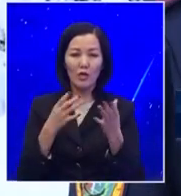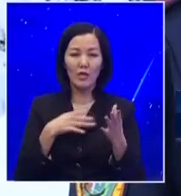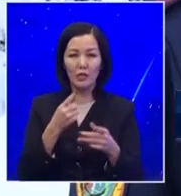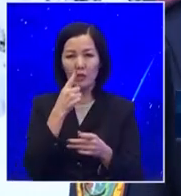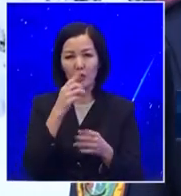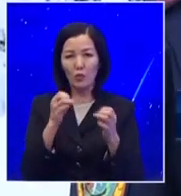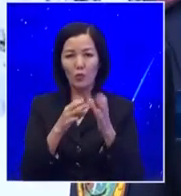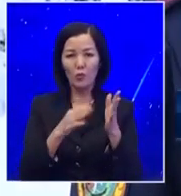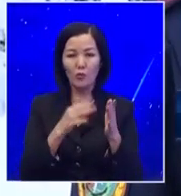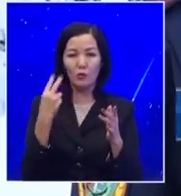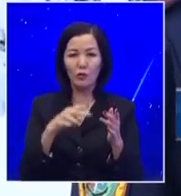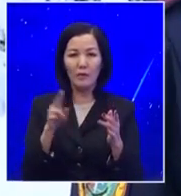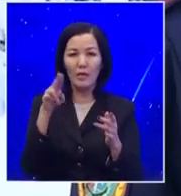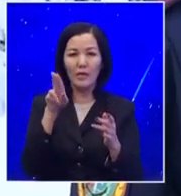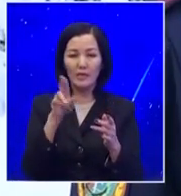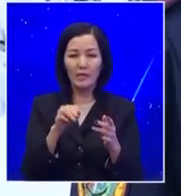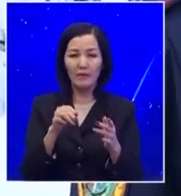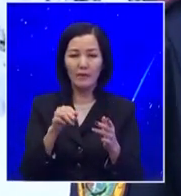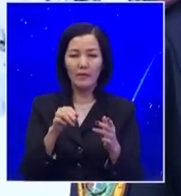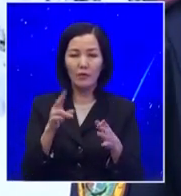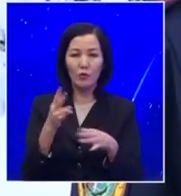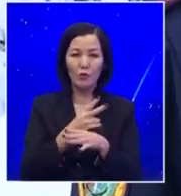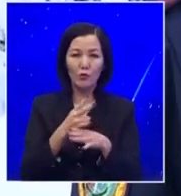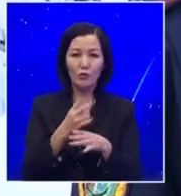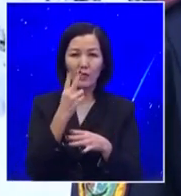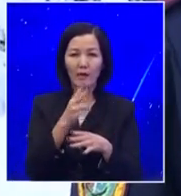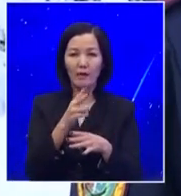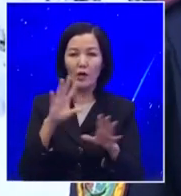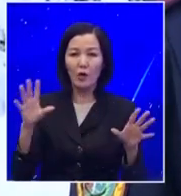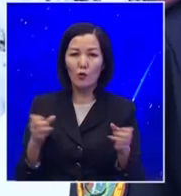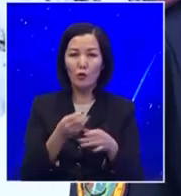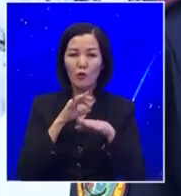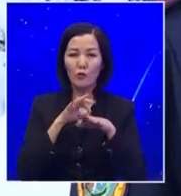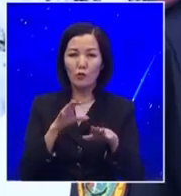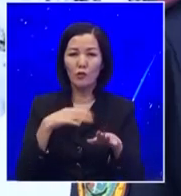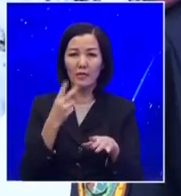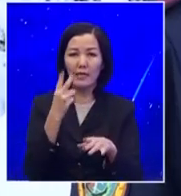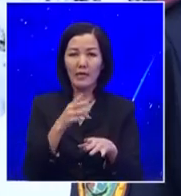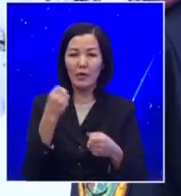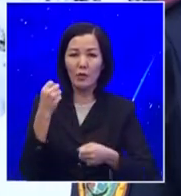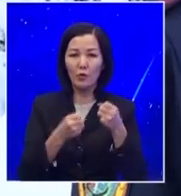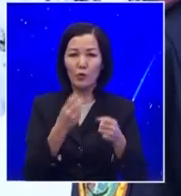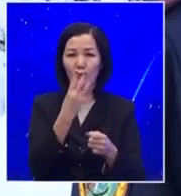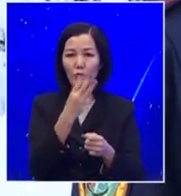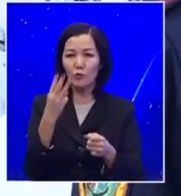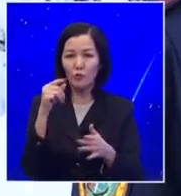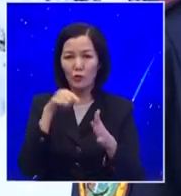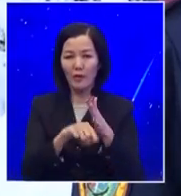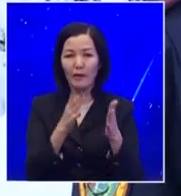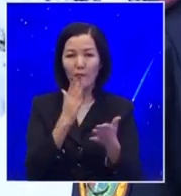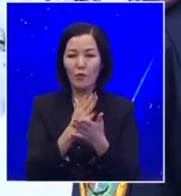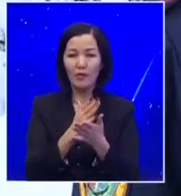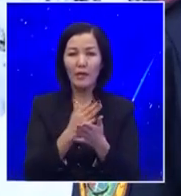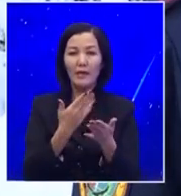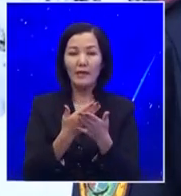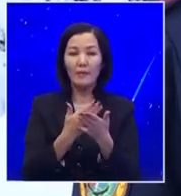Жақында 19-нан 20-сы желтоқсанға қараған түні екі құтқару жұмысы жүргізілді. Екі көлікте 3-3 адамнан болған. Егер